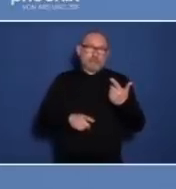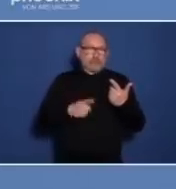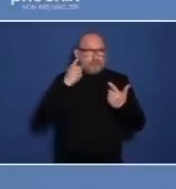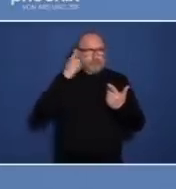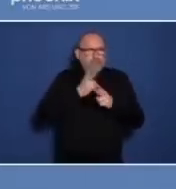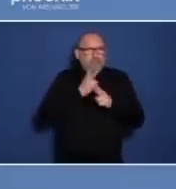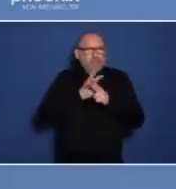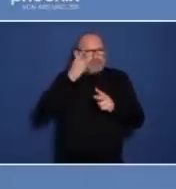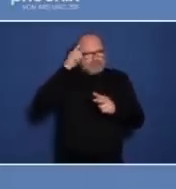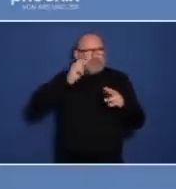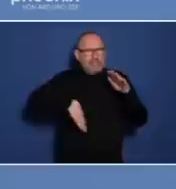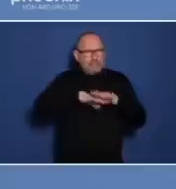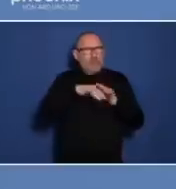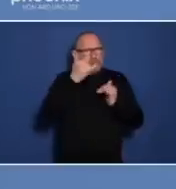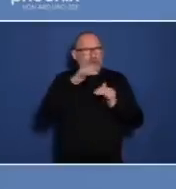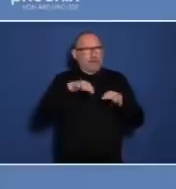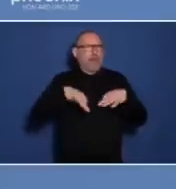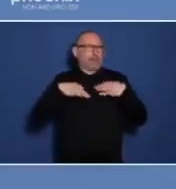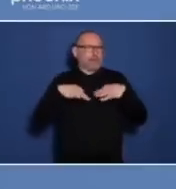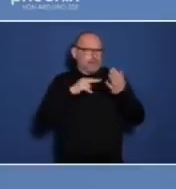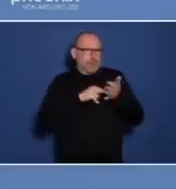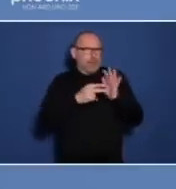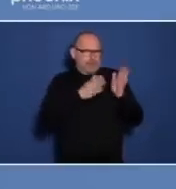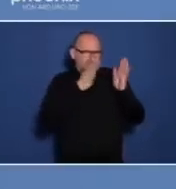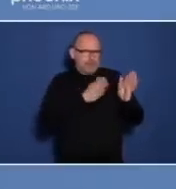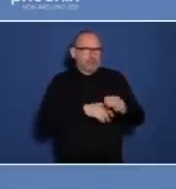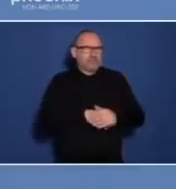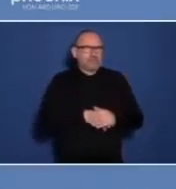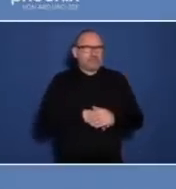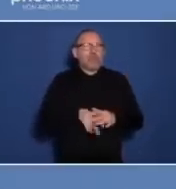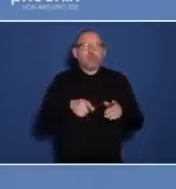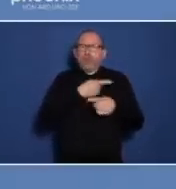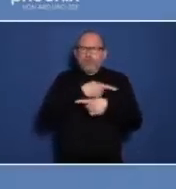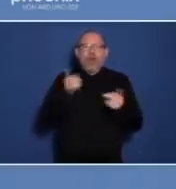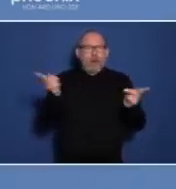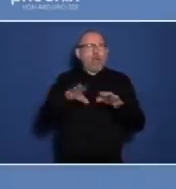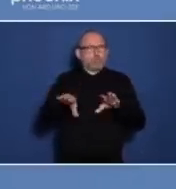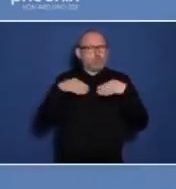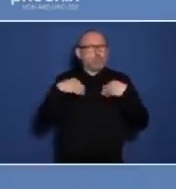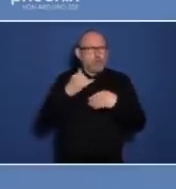sinnvoll, gesundheitspolitisch sinnvoll, sondern auch zumutbar.